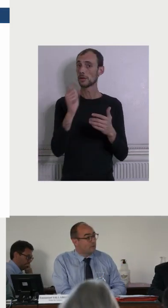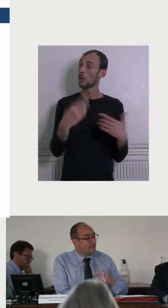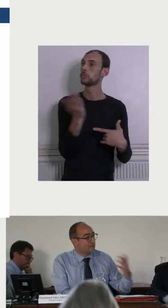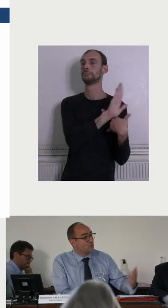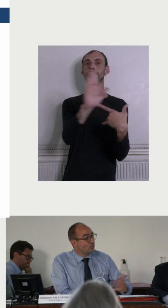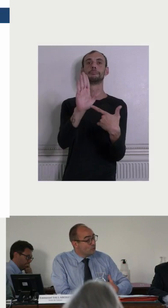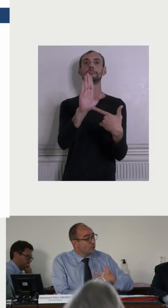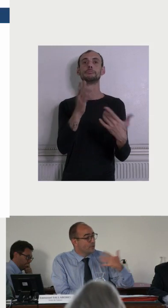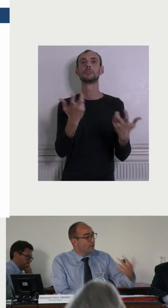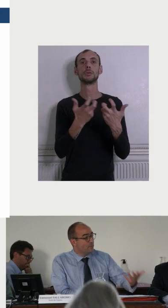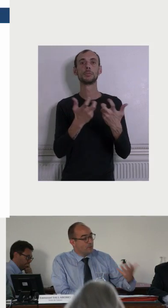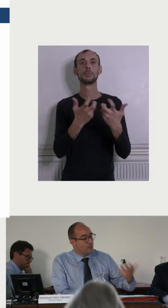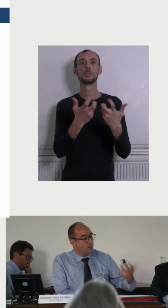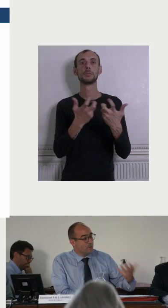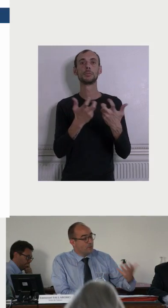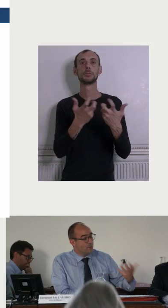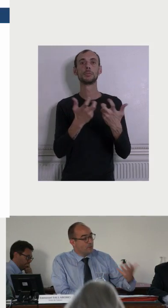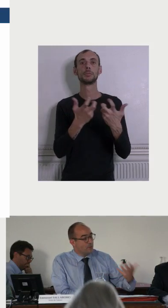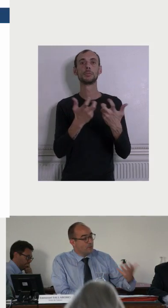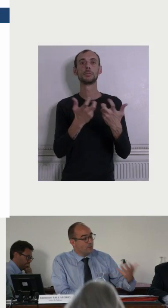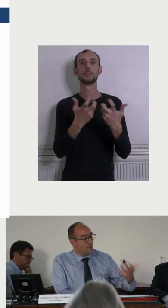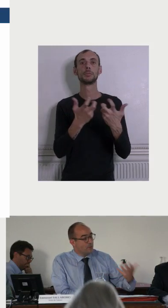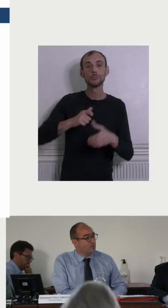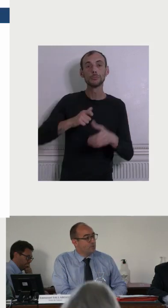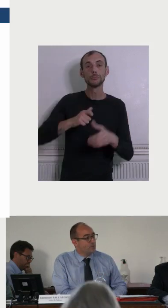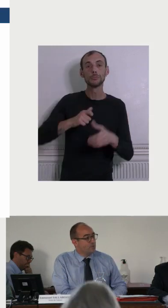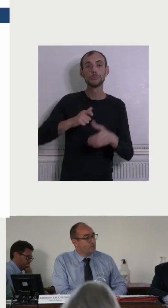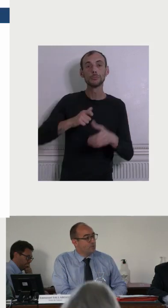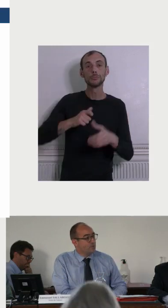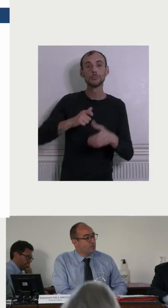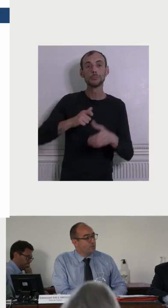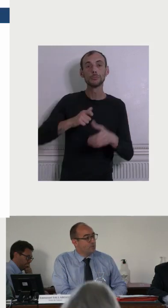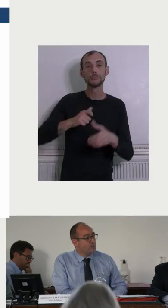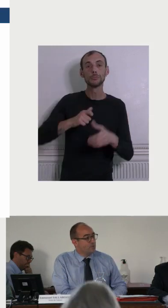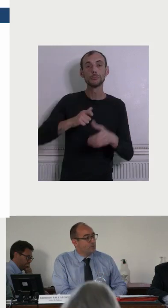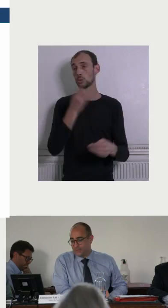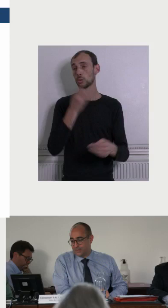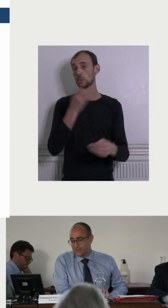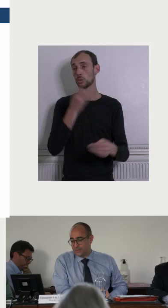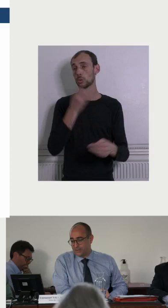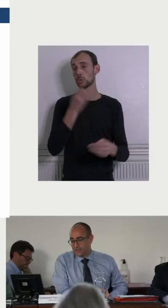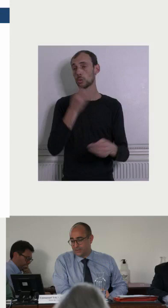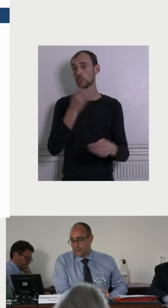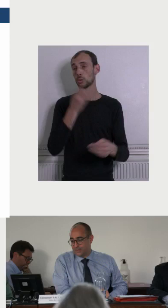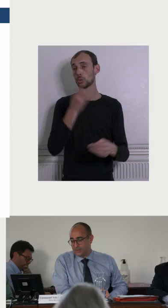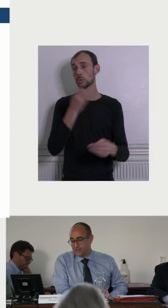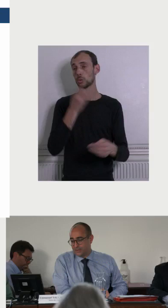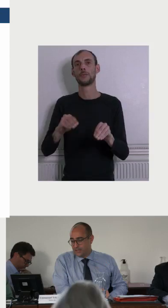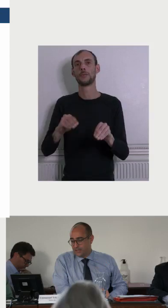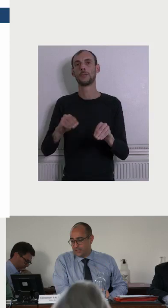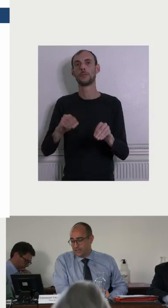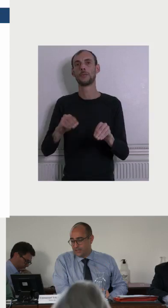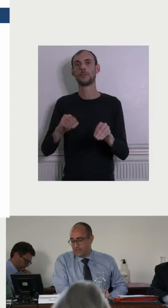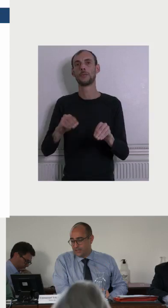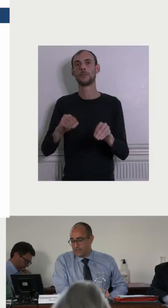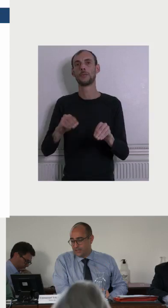les toilettes et autres points sur lesquels il n'est pas nécessaire d'avoir de l'éclairage en totalité. Je dis qu'on a bien fait